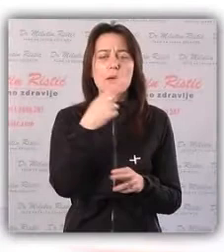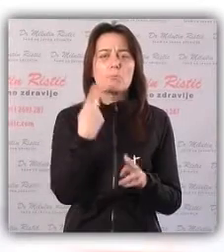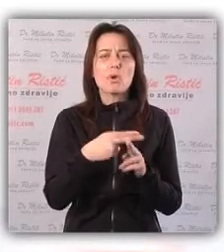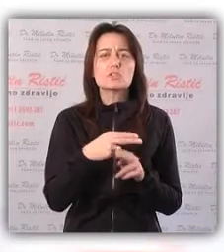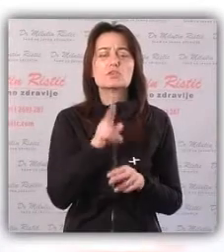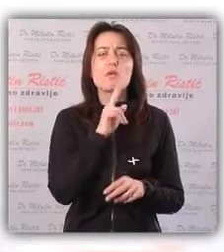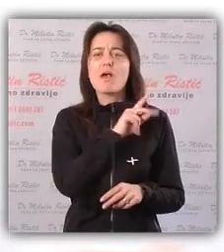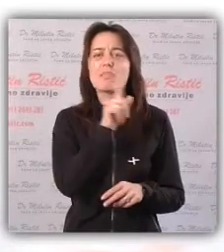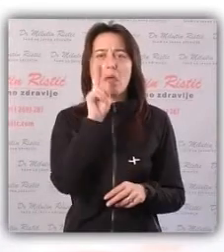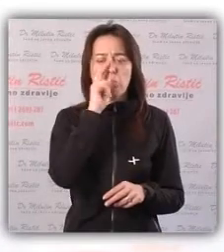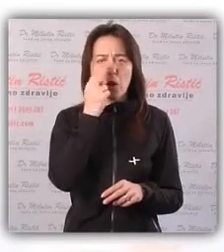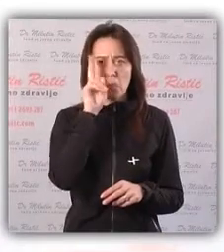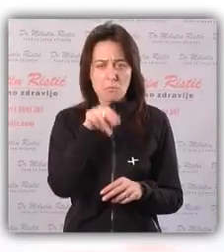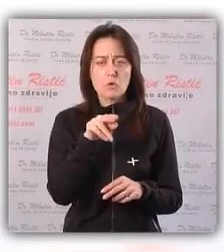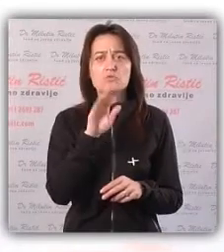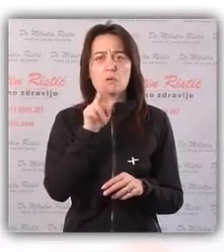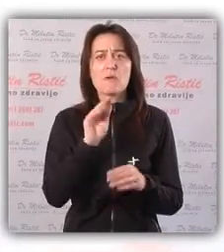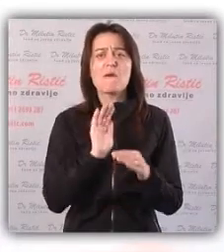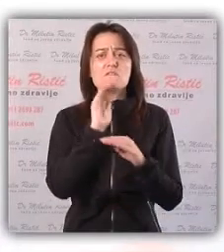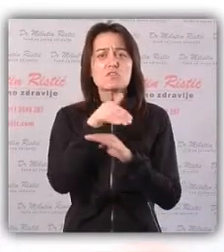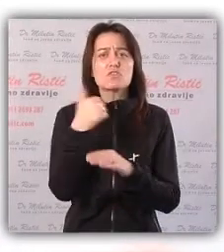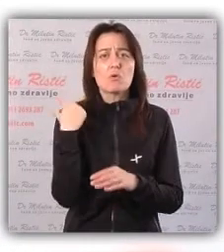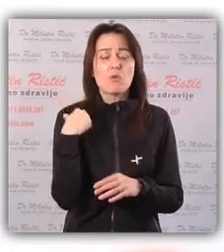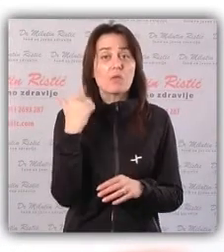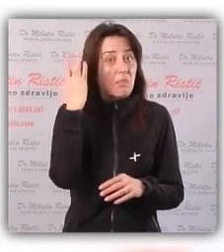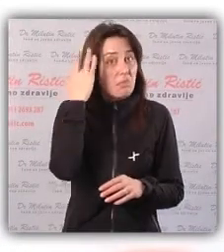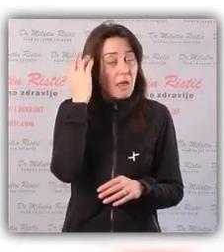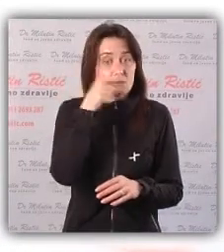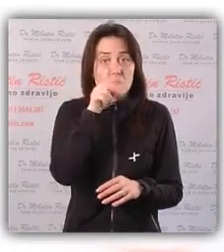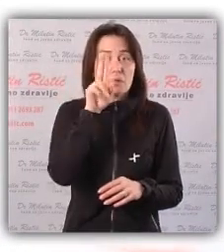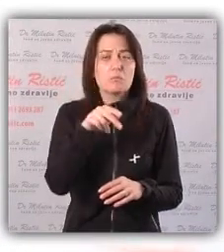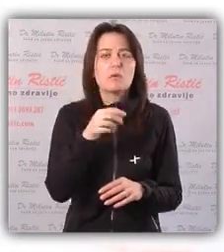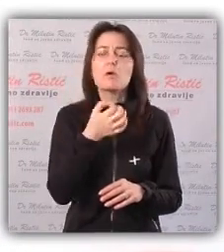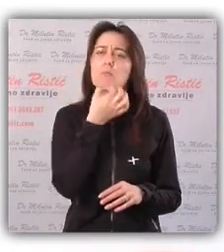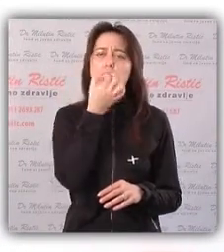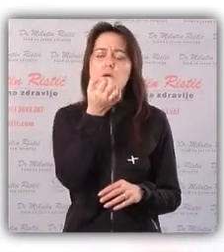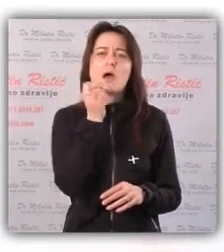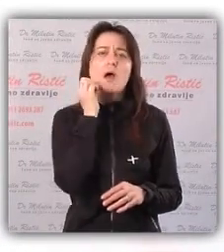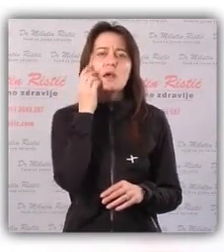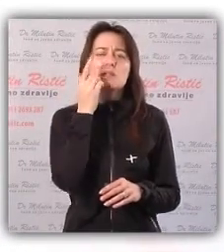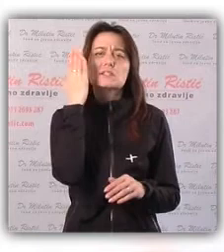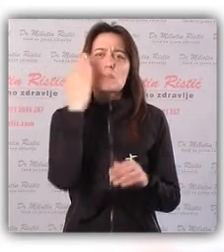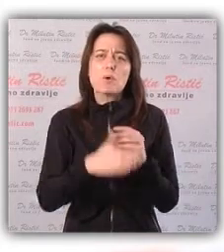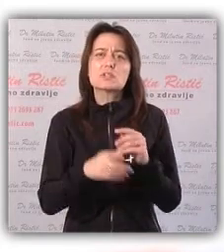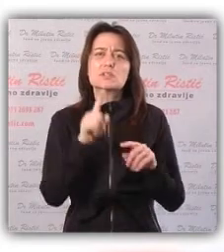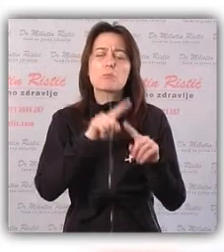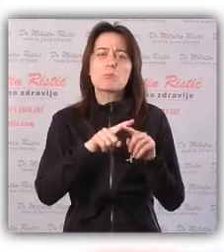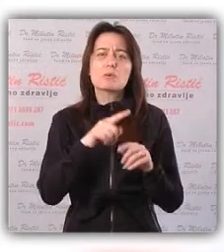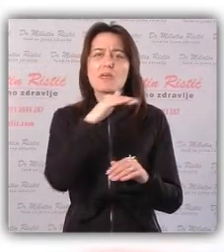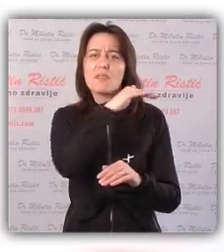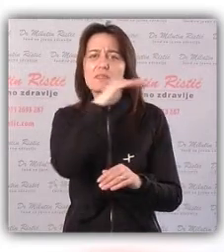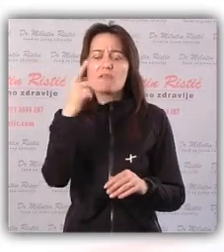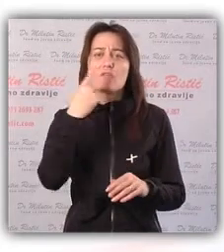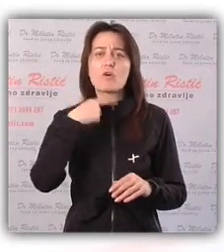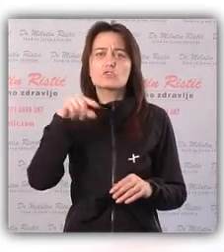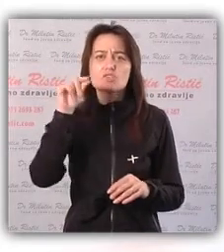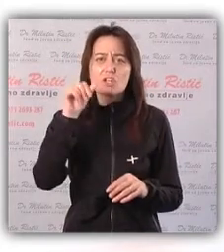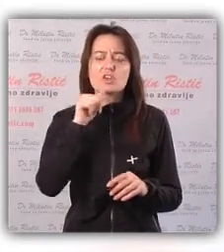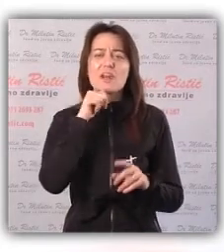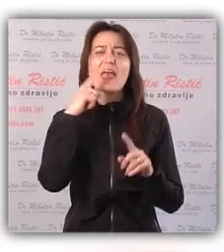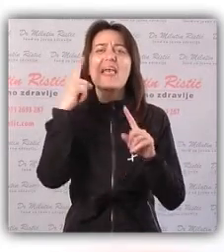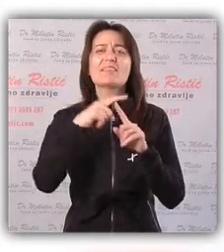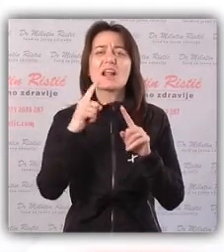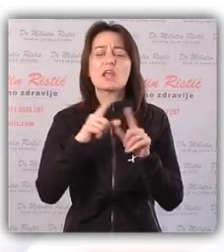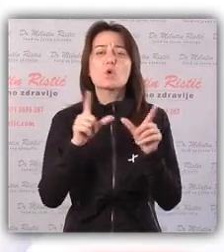Dijabetes je bolest koja ne boli. Možete imati više godina, a da ne znate da je imate. Zapitajte se kada ste poslednji put proverili vaš nivo